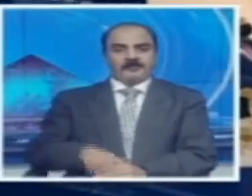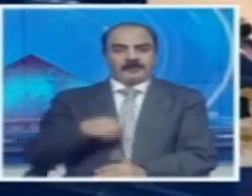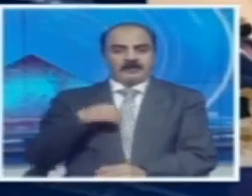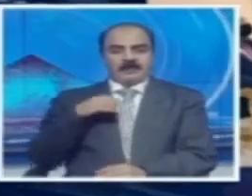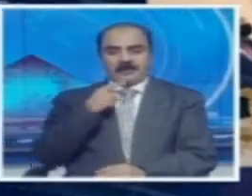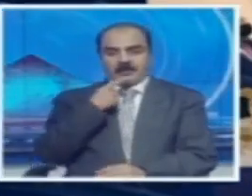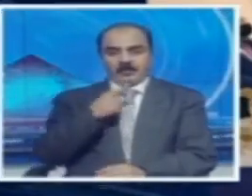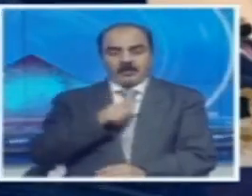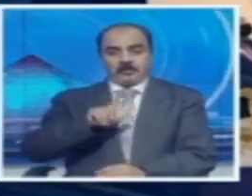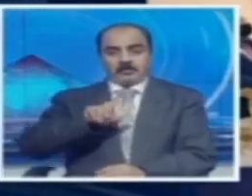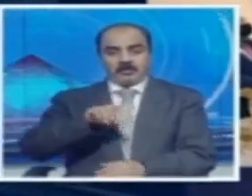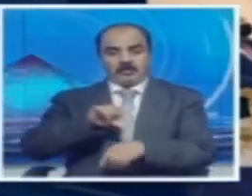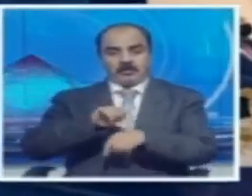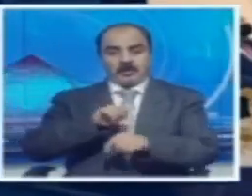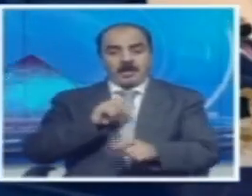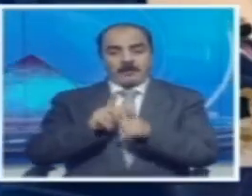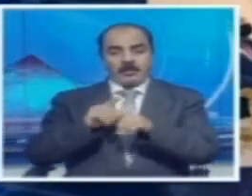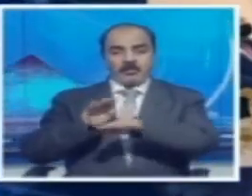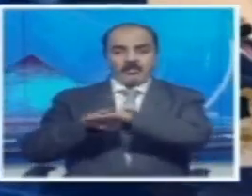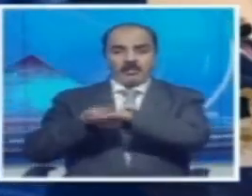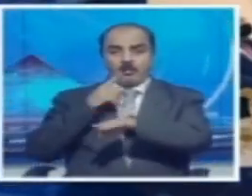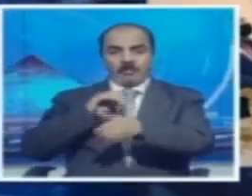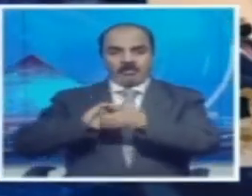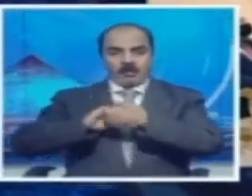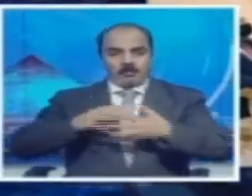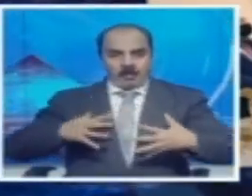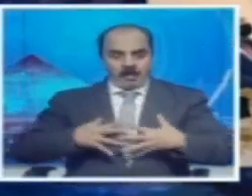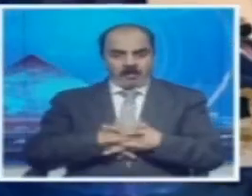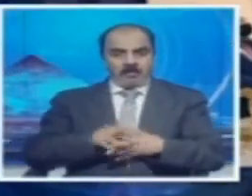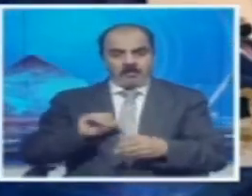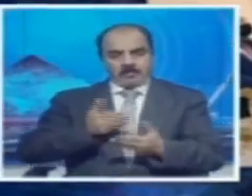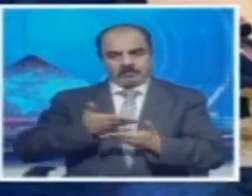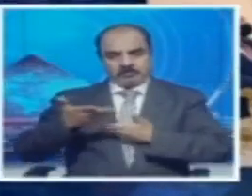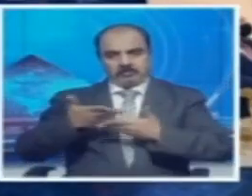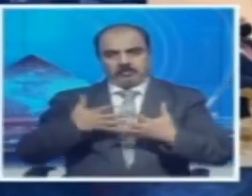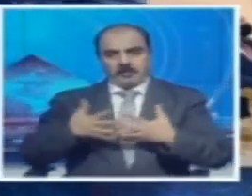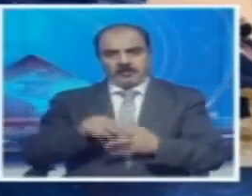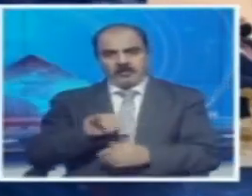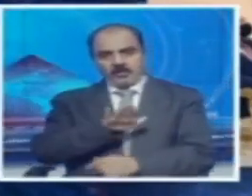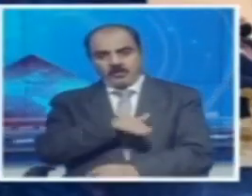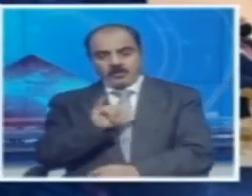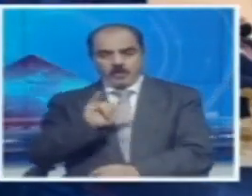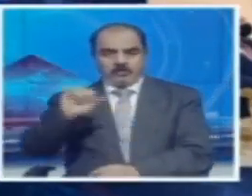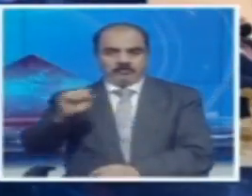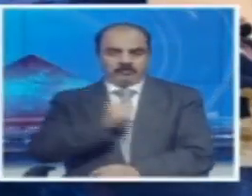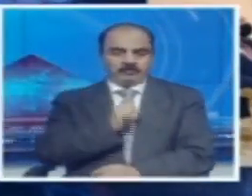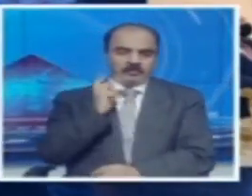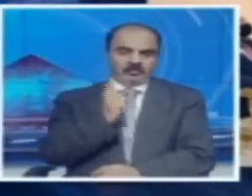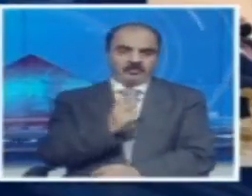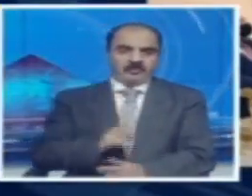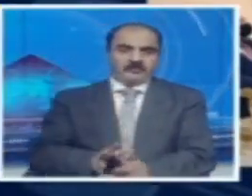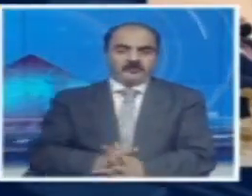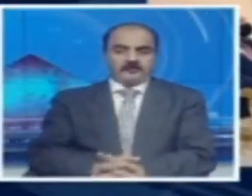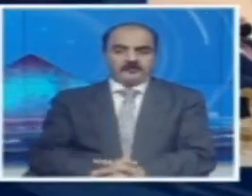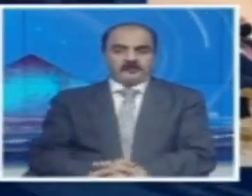الرئيس السيسي يؤكد لقائد القيادة المركزية الأمريكية أهمية التعاون العسكري في إطار العلاقات الاستراتيجية بين